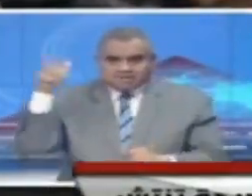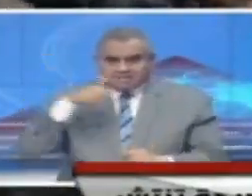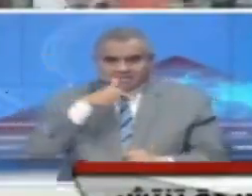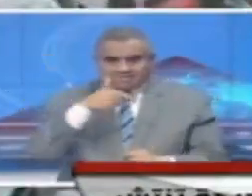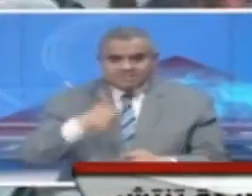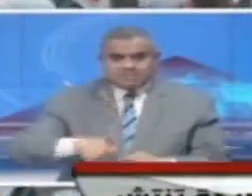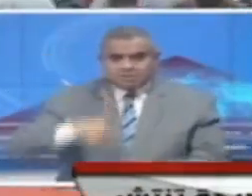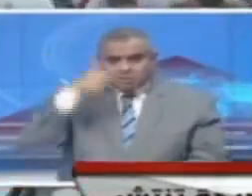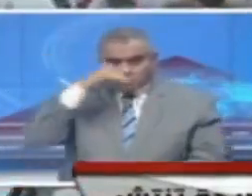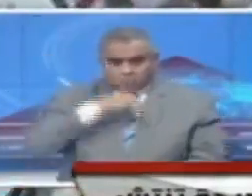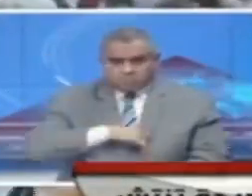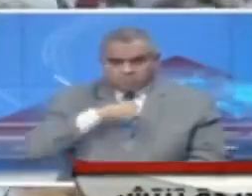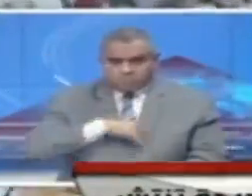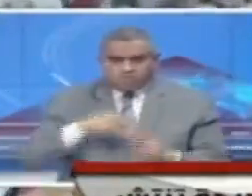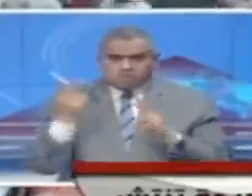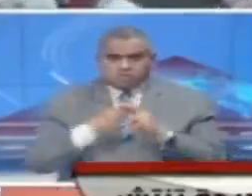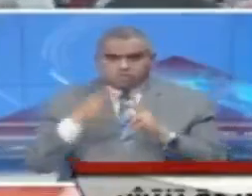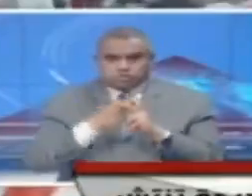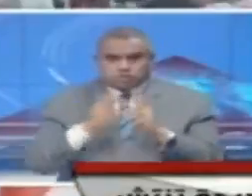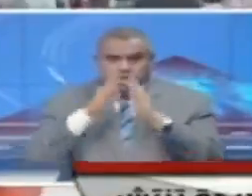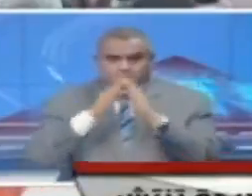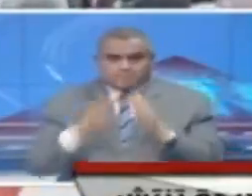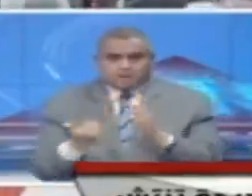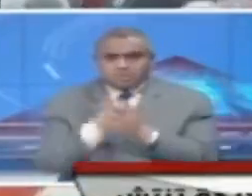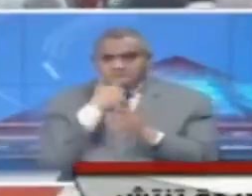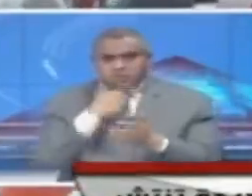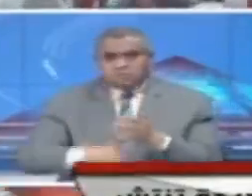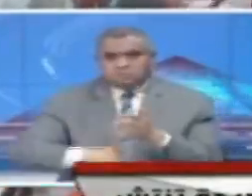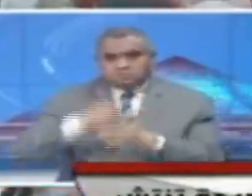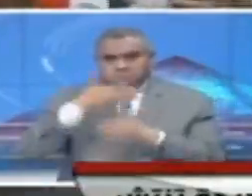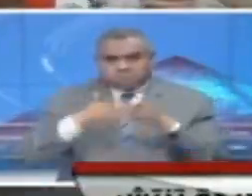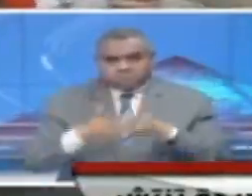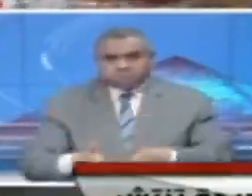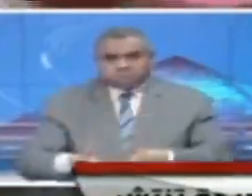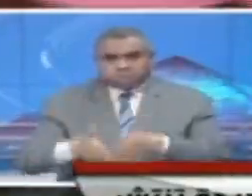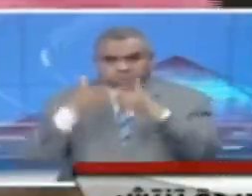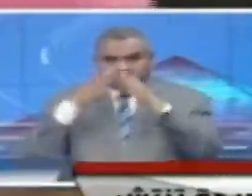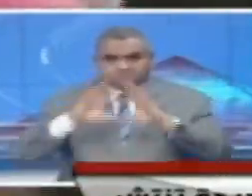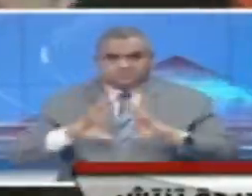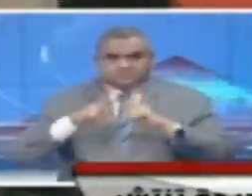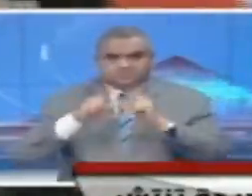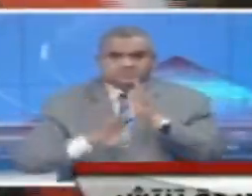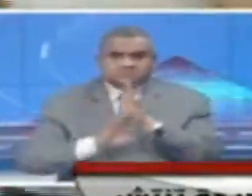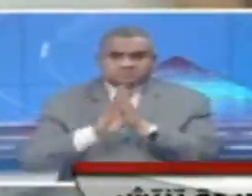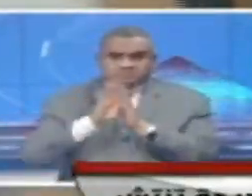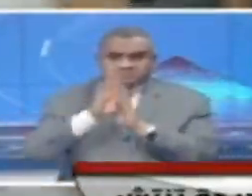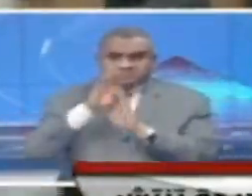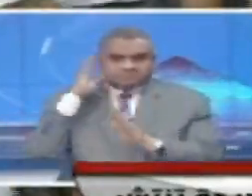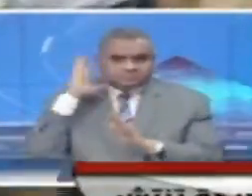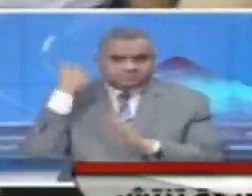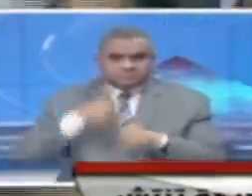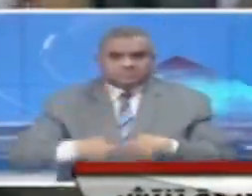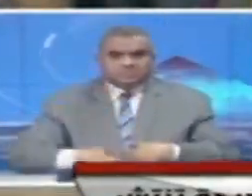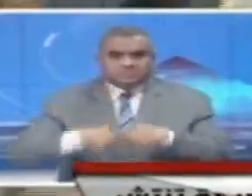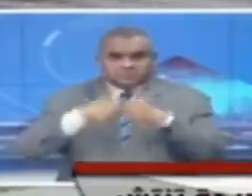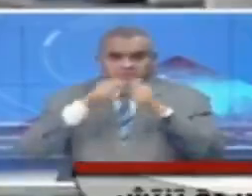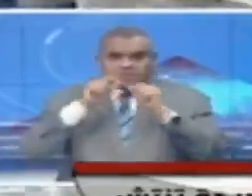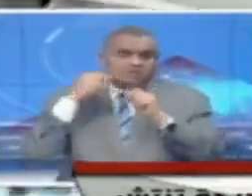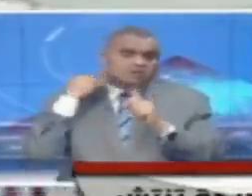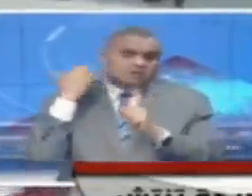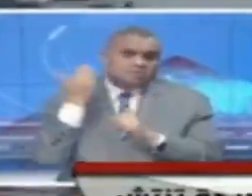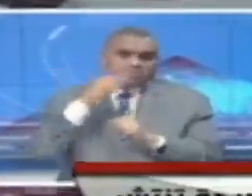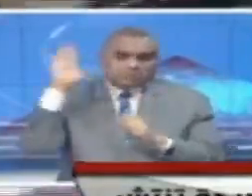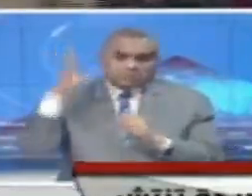وآمال وأحلام المصريين فيها بوابتهم إلى بناء جمهوريتهم الجديدة التي تستعيد أمجاد وحضارة